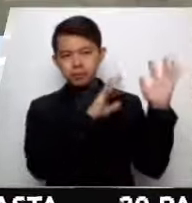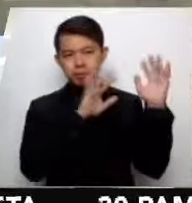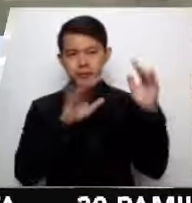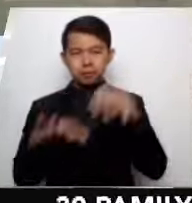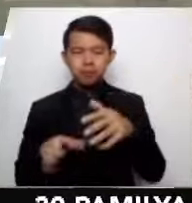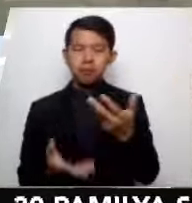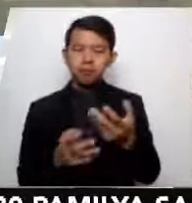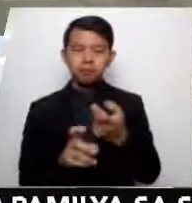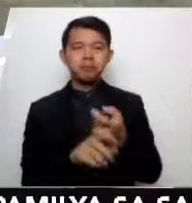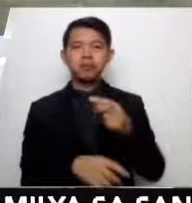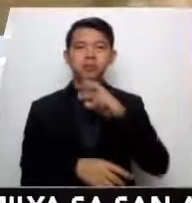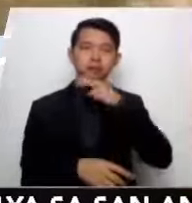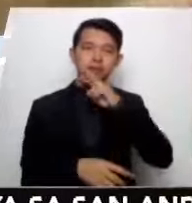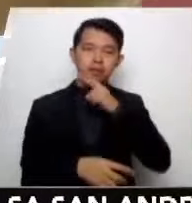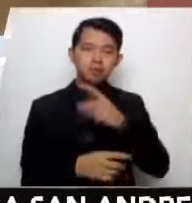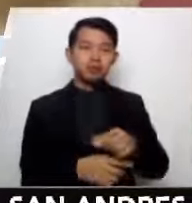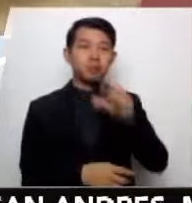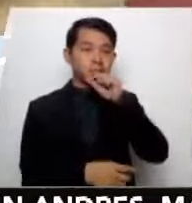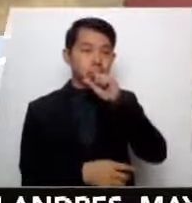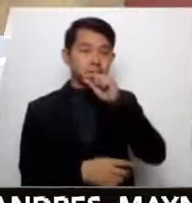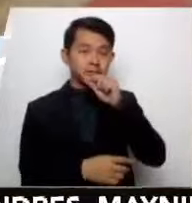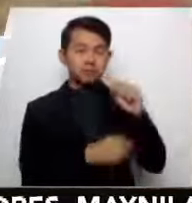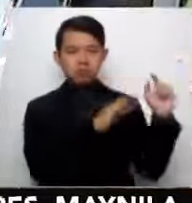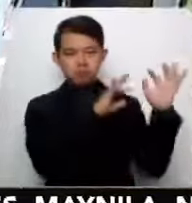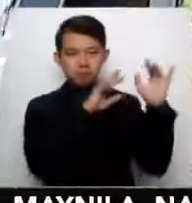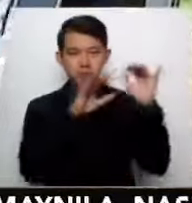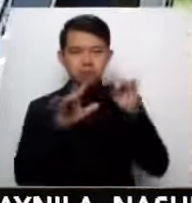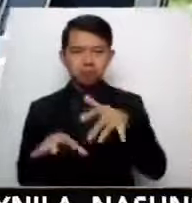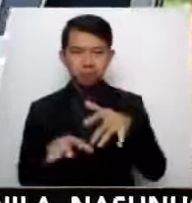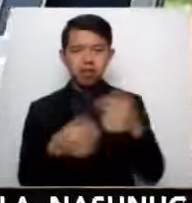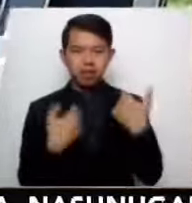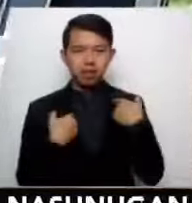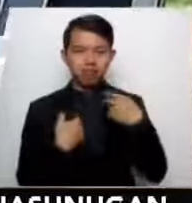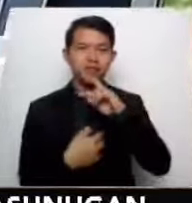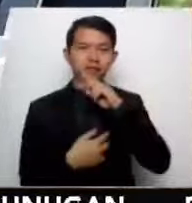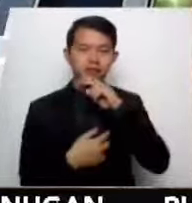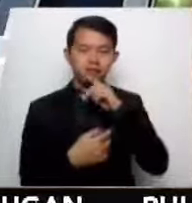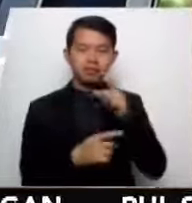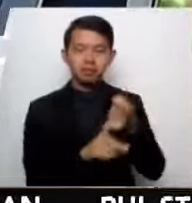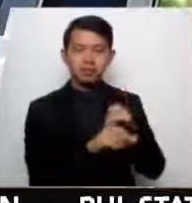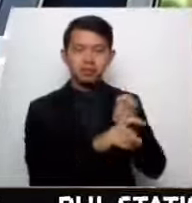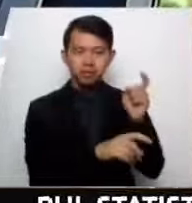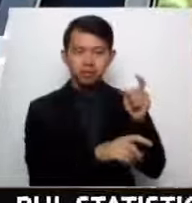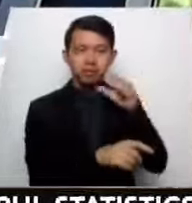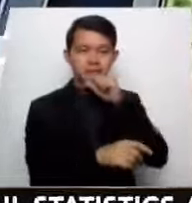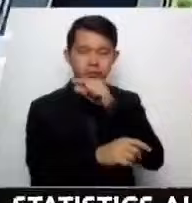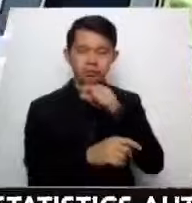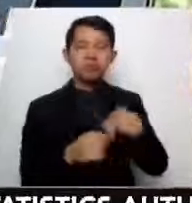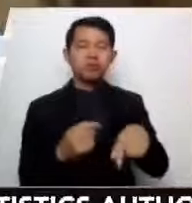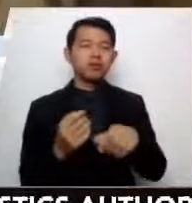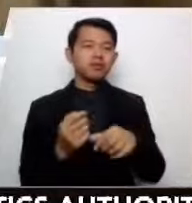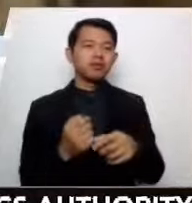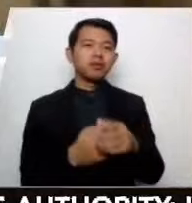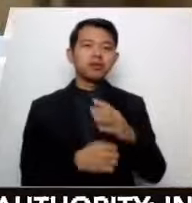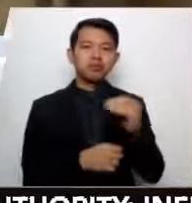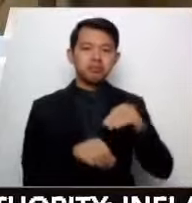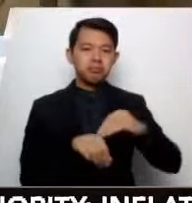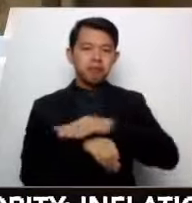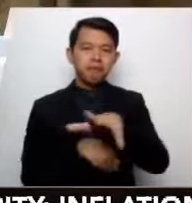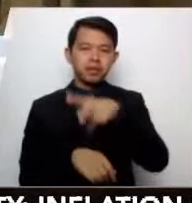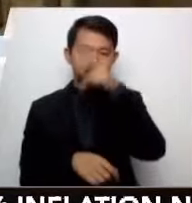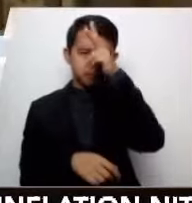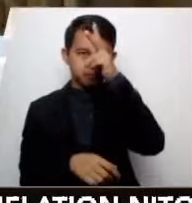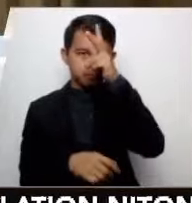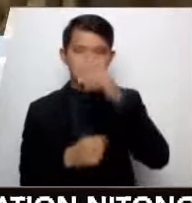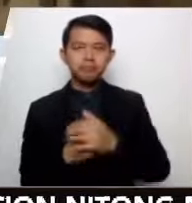nag-migrate na ibon ng bird flu at nakukuha ang virus mula sa kanilang dumi wala pang pahayag ang Department of agriculture kaugnay niyan